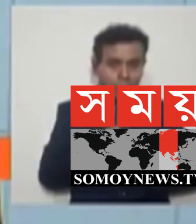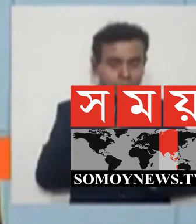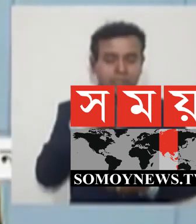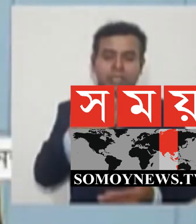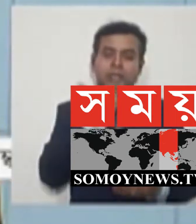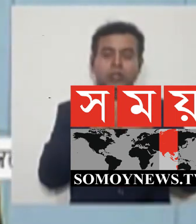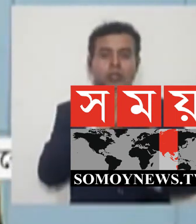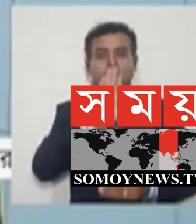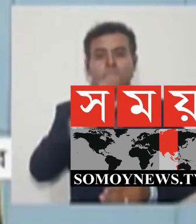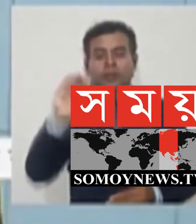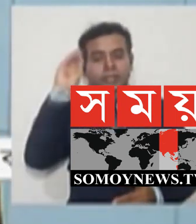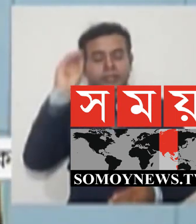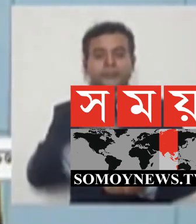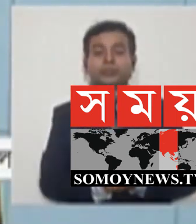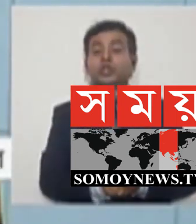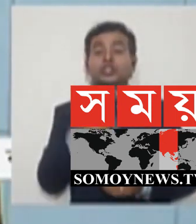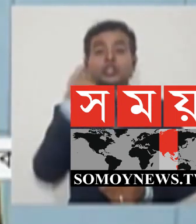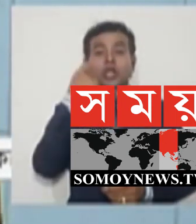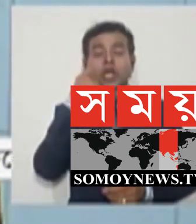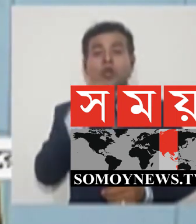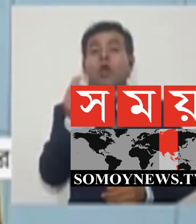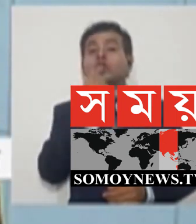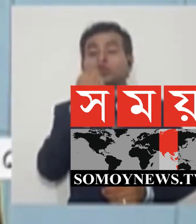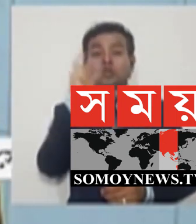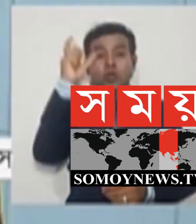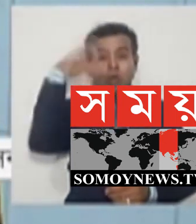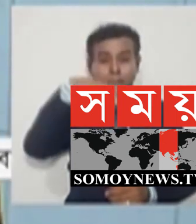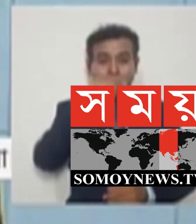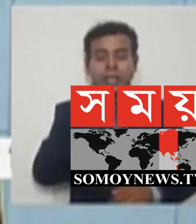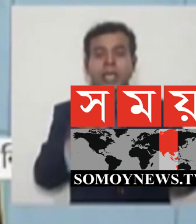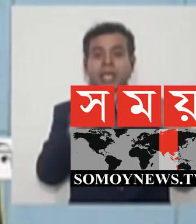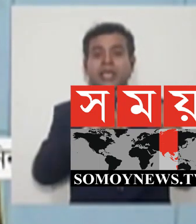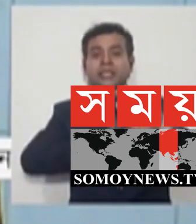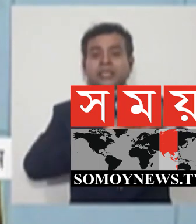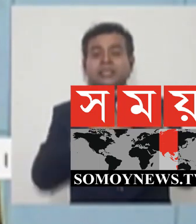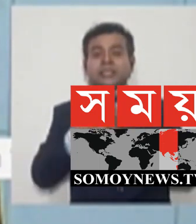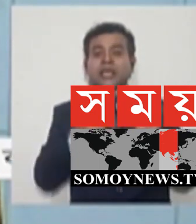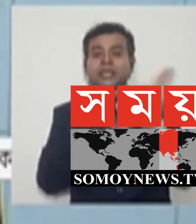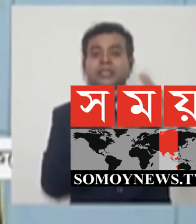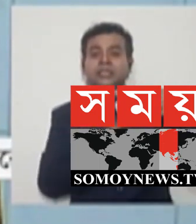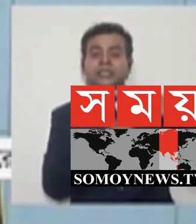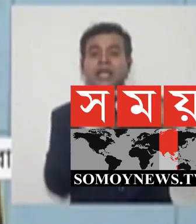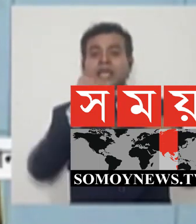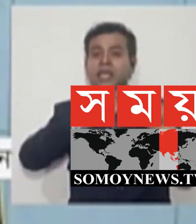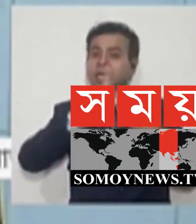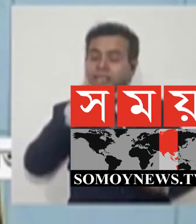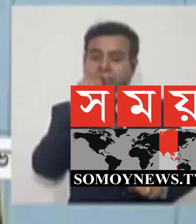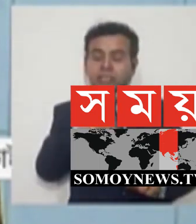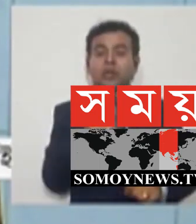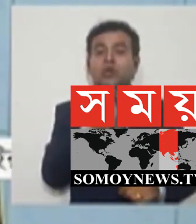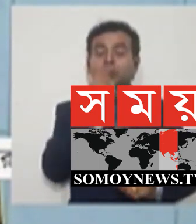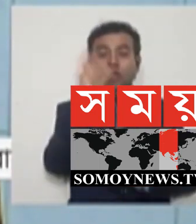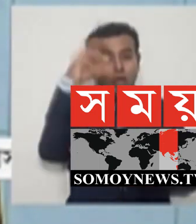সরকারি ঔষধ কোম্পানি এসেনশিয়াল ড্রাগ কোম্পানি লিমিটেড সহ বিভিন্ন ঔষধ প্রস্তুতকারী ও মেডিকেল সামগ্রী প্রস্তুতকারী